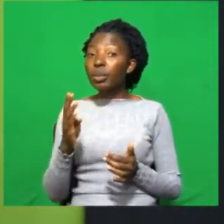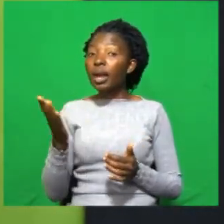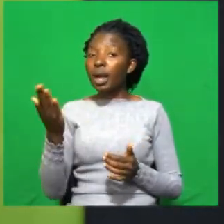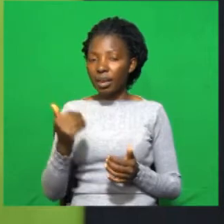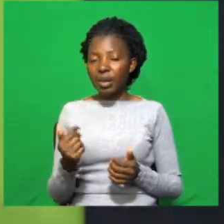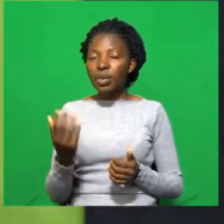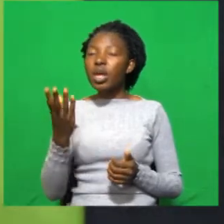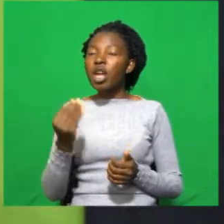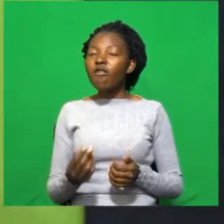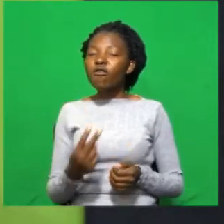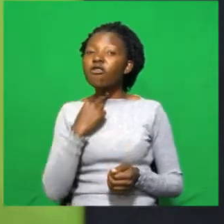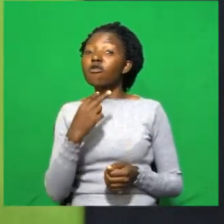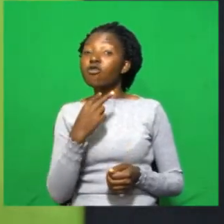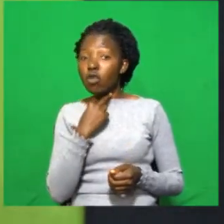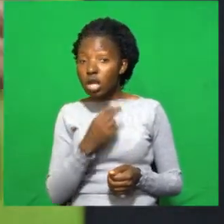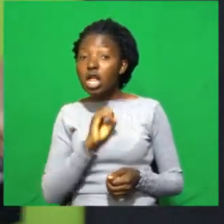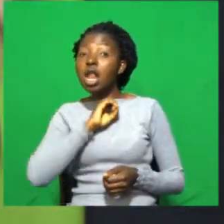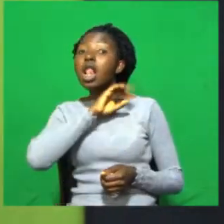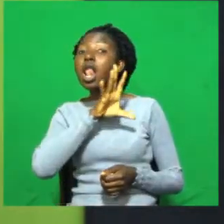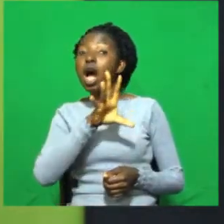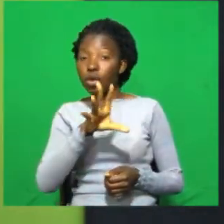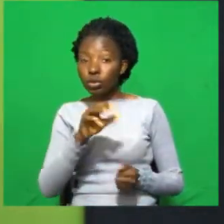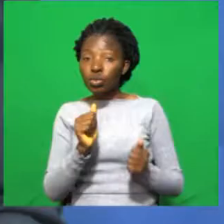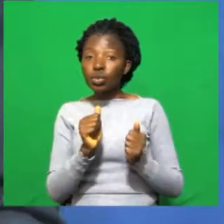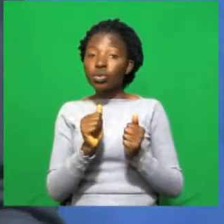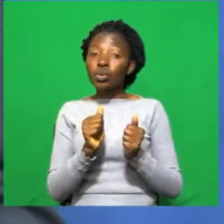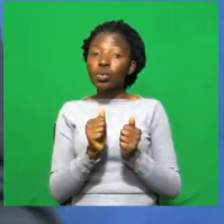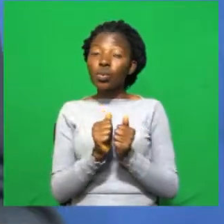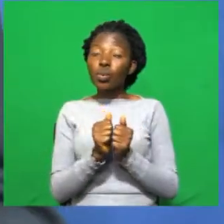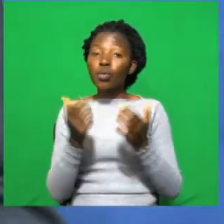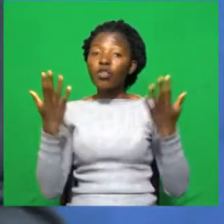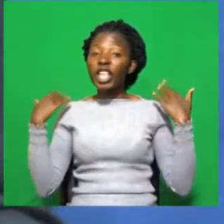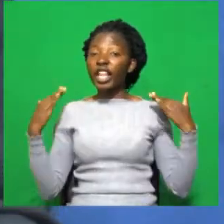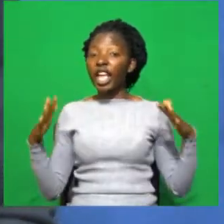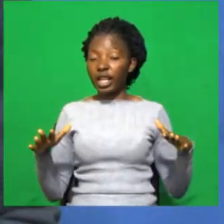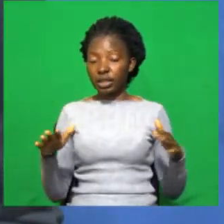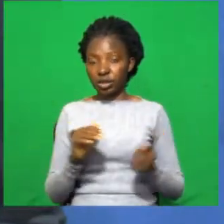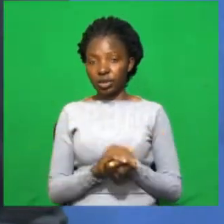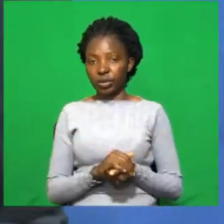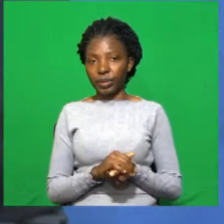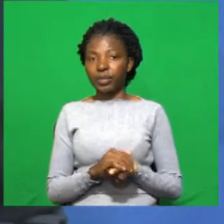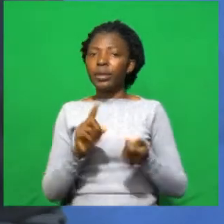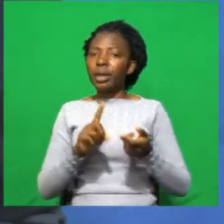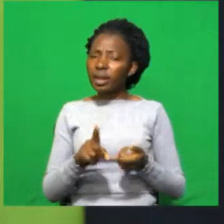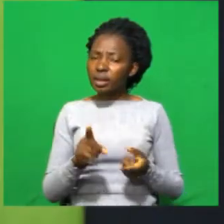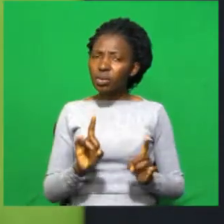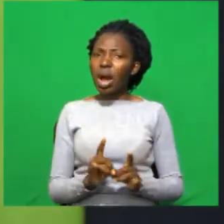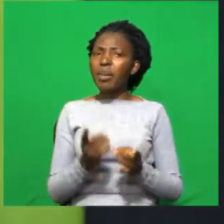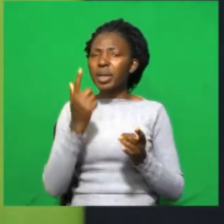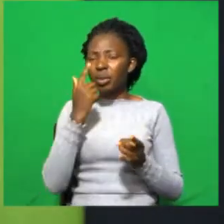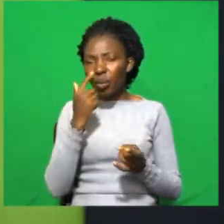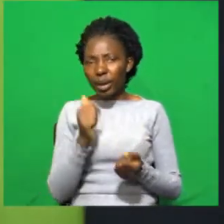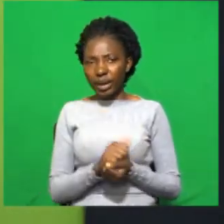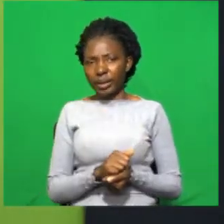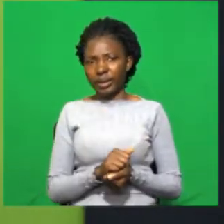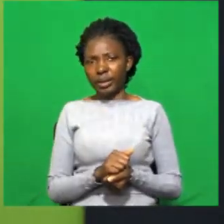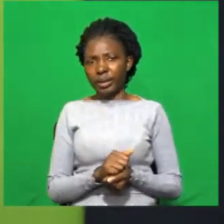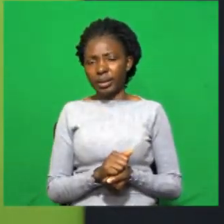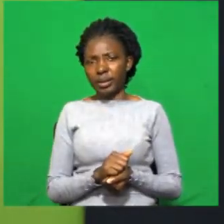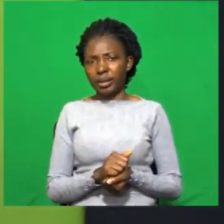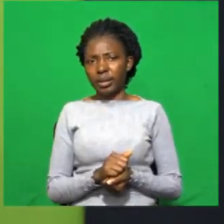paine kudeedzera nezwi remutumwa mukuru. Mazvibata kaizvo? Zvichaitika rini kuburuka